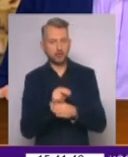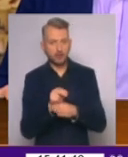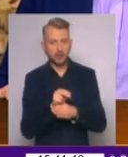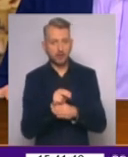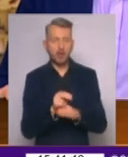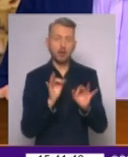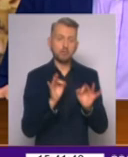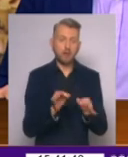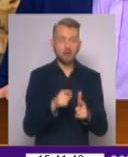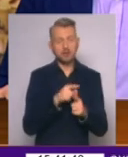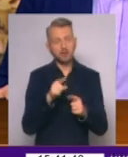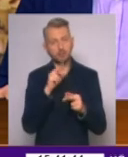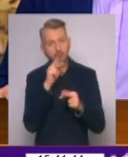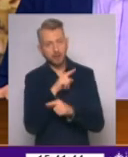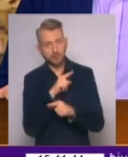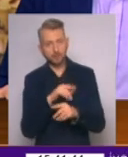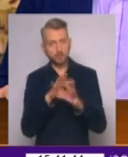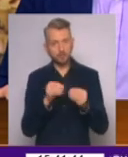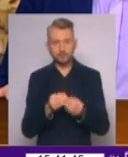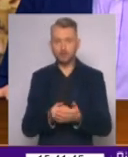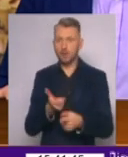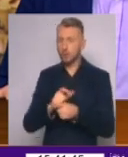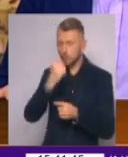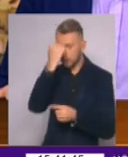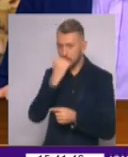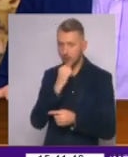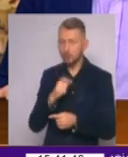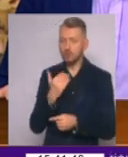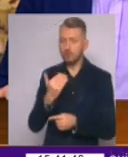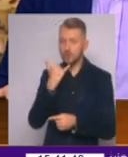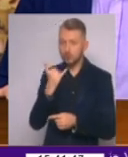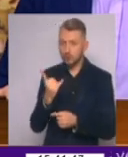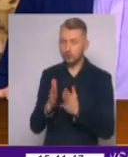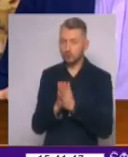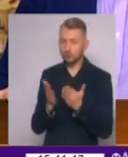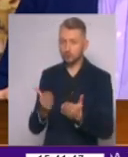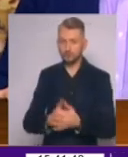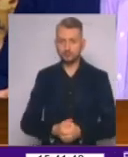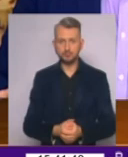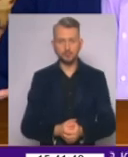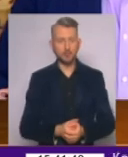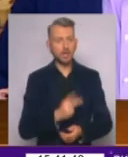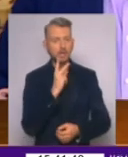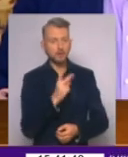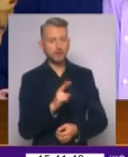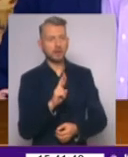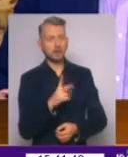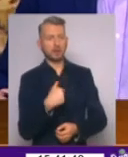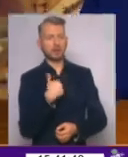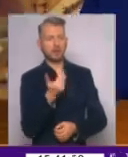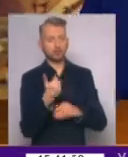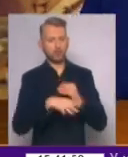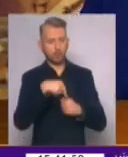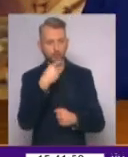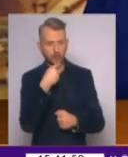ли он или не прав? Дуже дякуємо. Дякуємо за ваш дзвінок. Прошу, пане Олеже. Дивіться, як я вам вже говорив, у